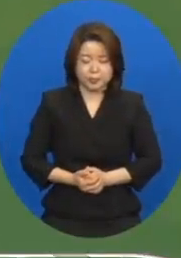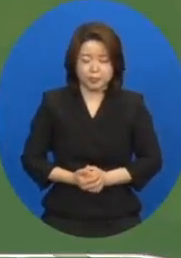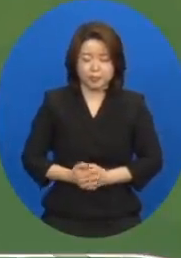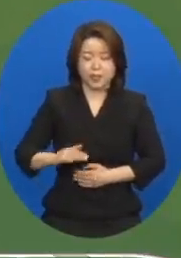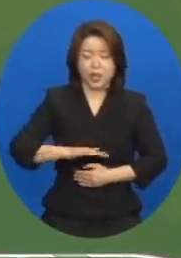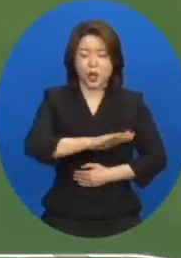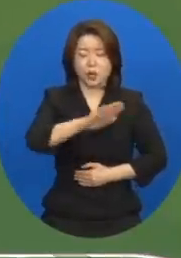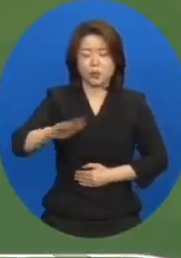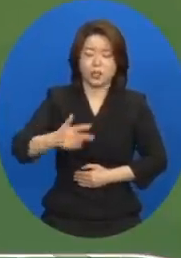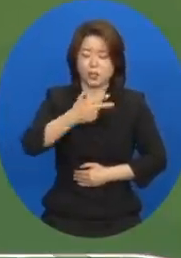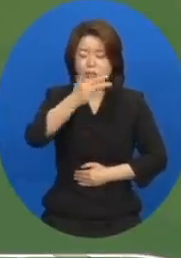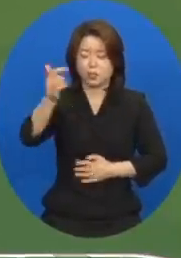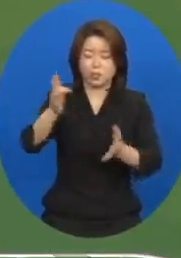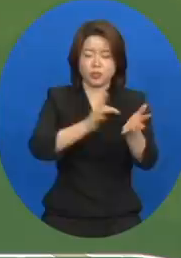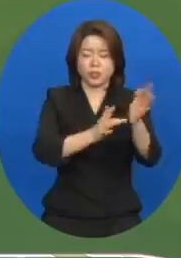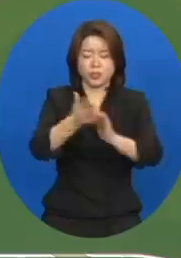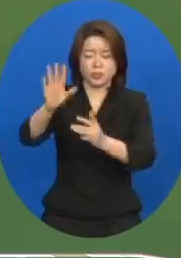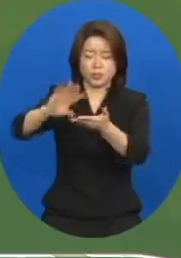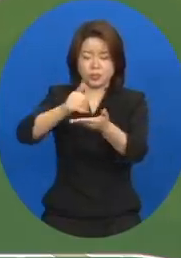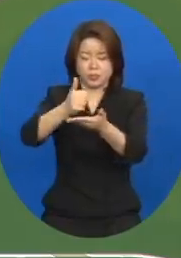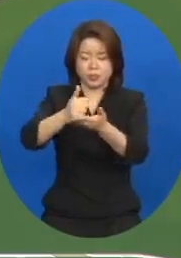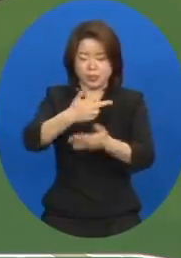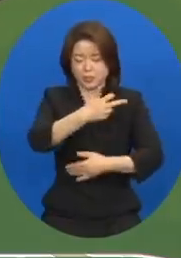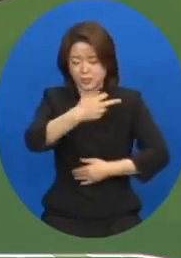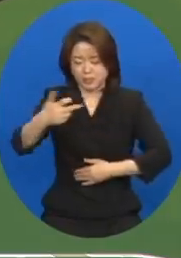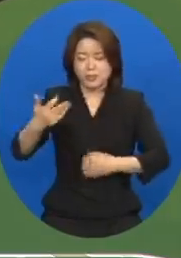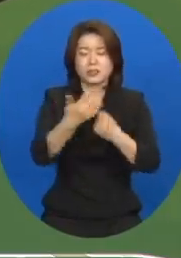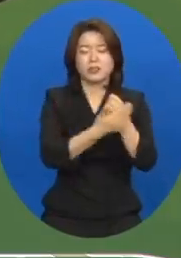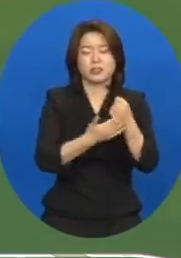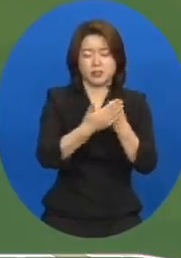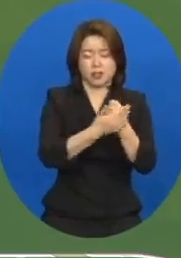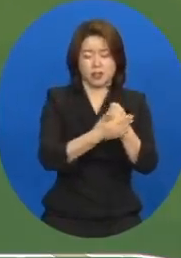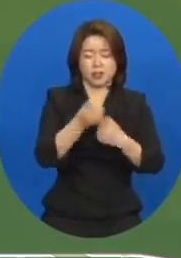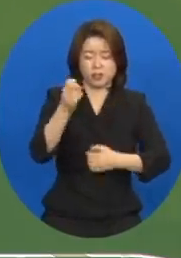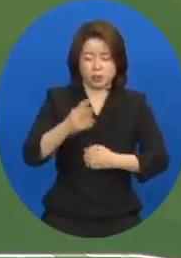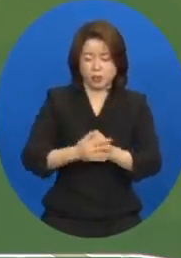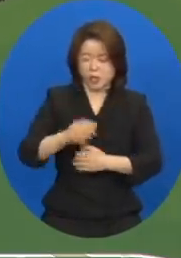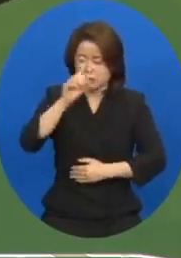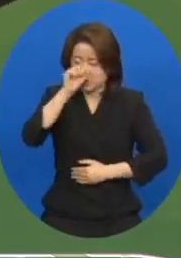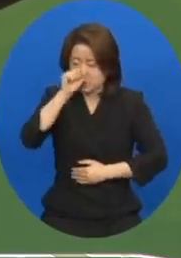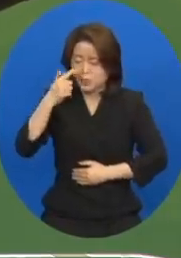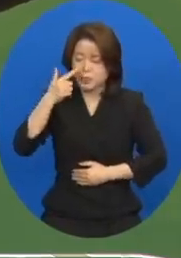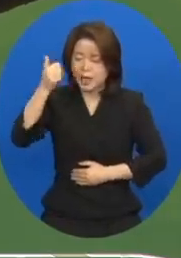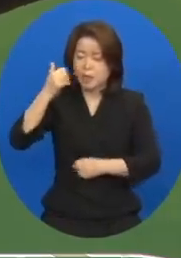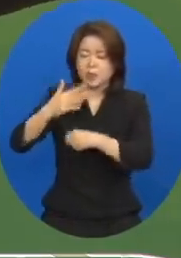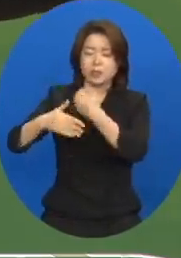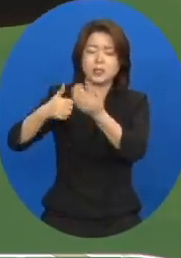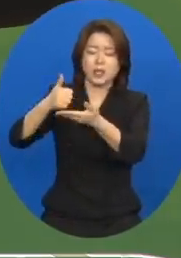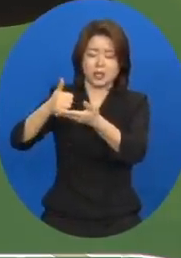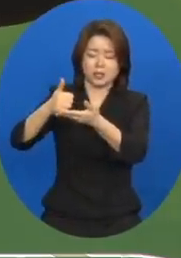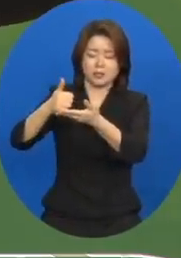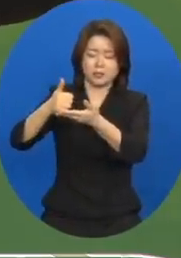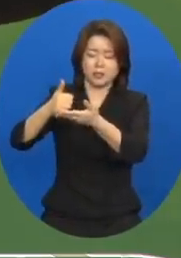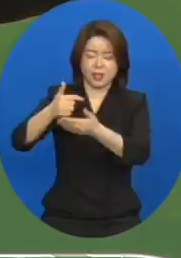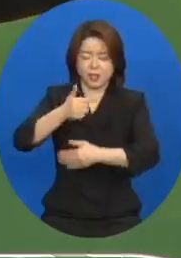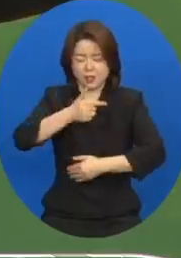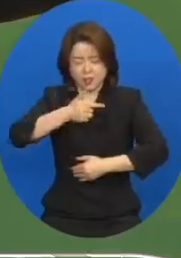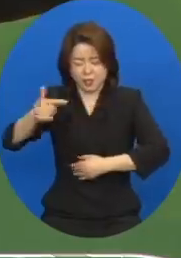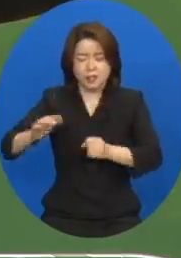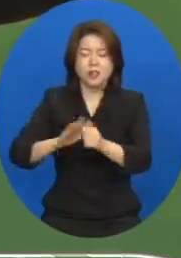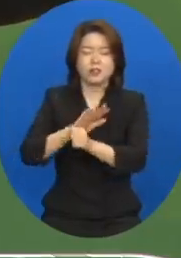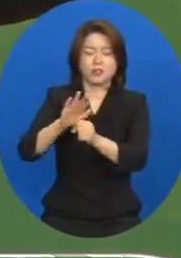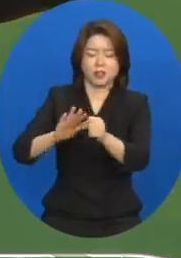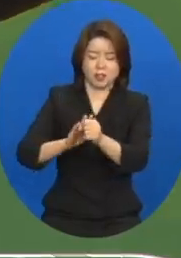우리 주 예수 그리스도의 크신 은혜와 좋으신 아버지 하나님의 말할 수 없는